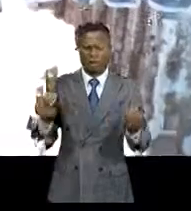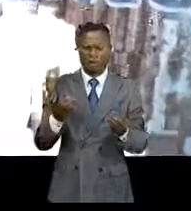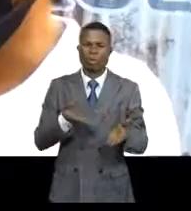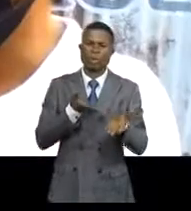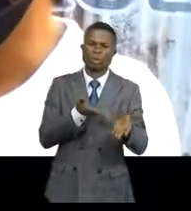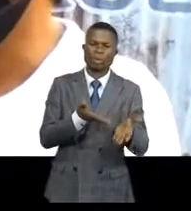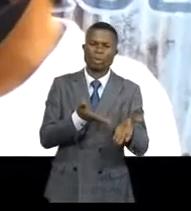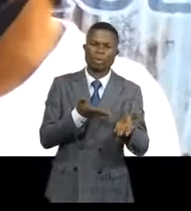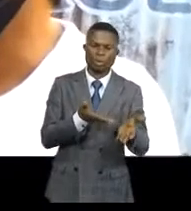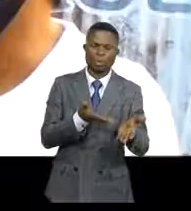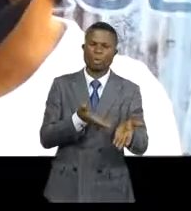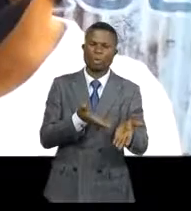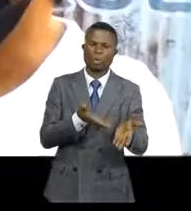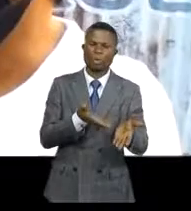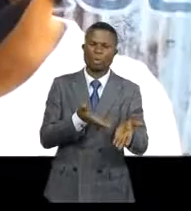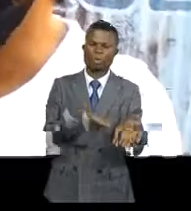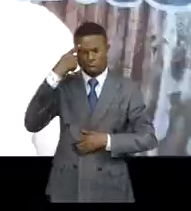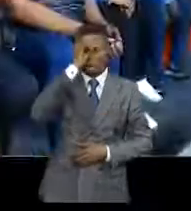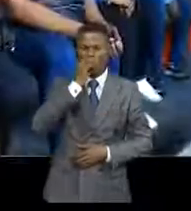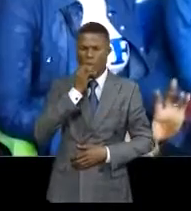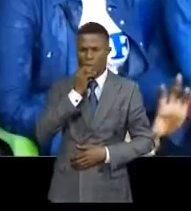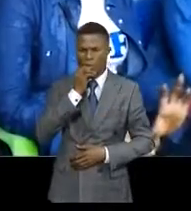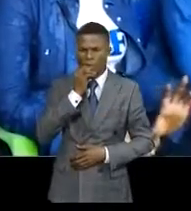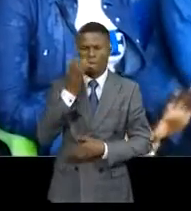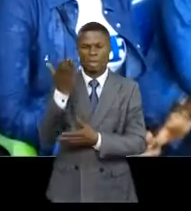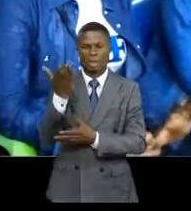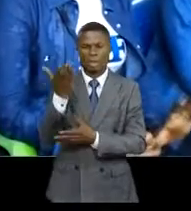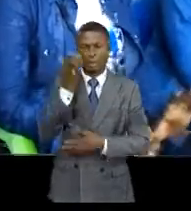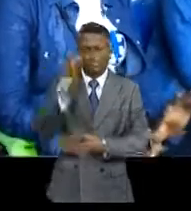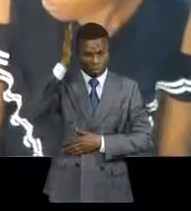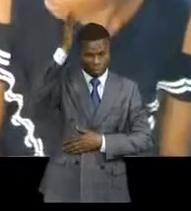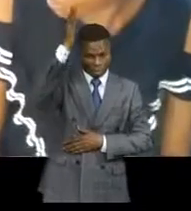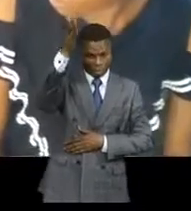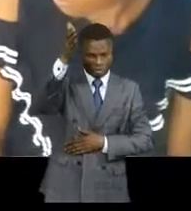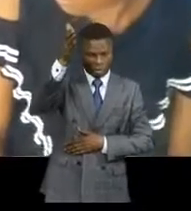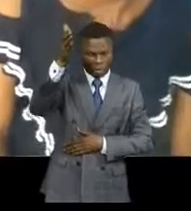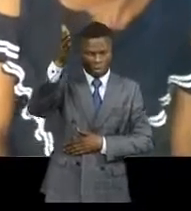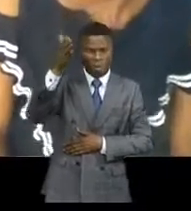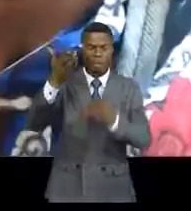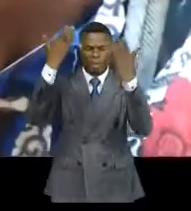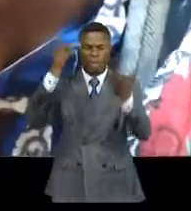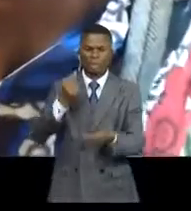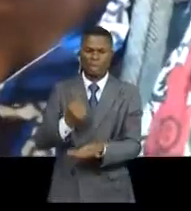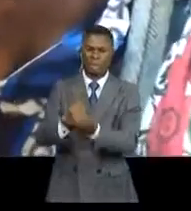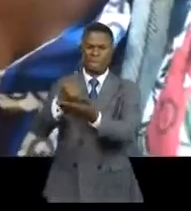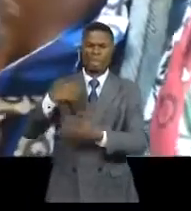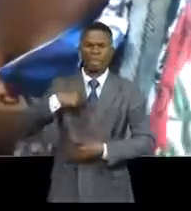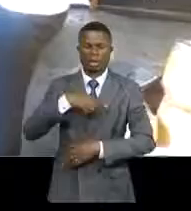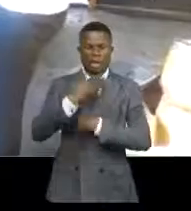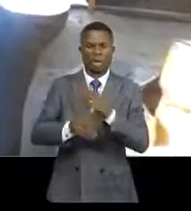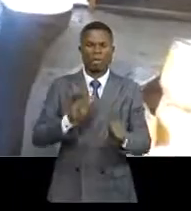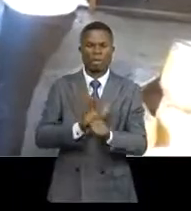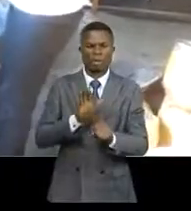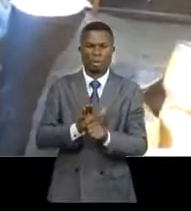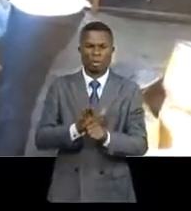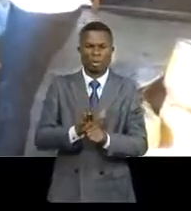Les orphelins. Parce que dans l'avenir, Dieu nous aide pour faire mieux. C'est ce que